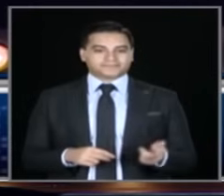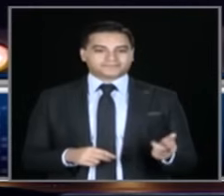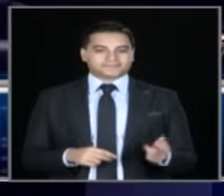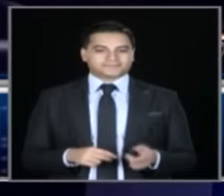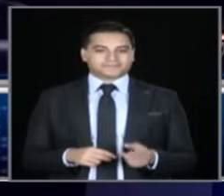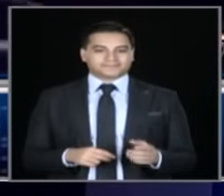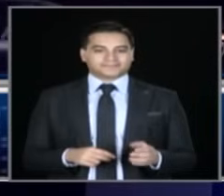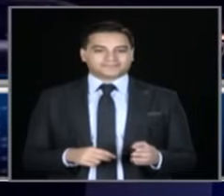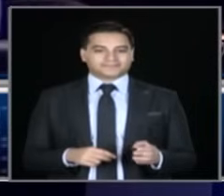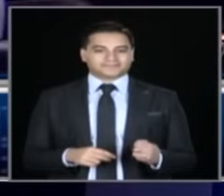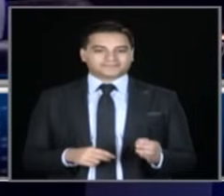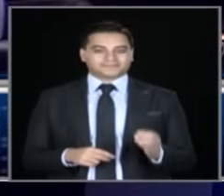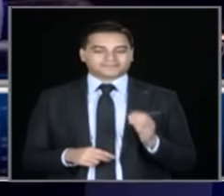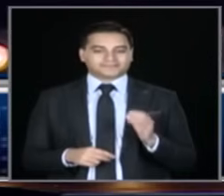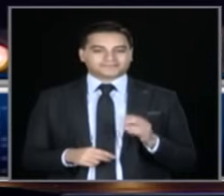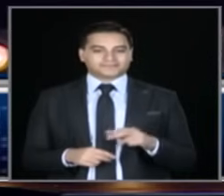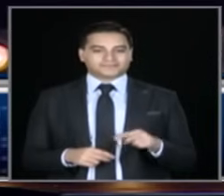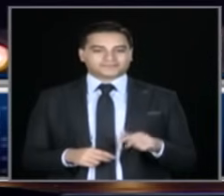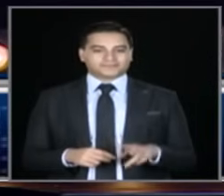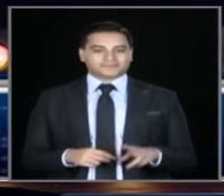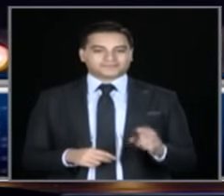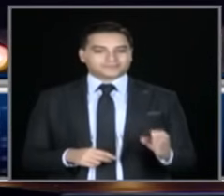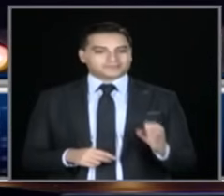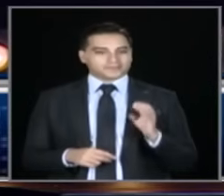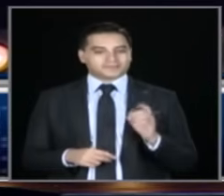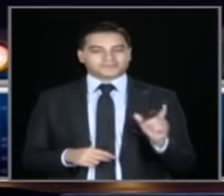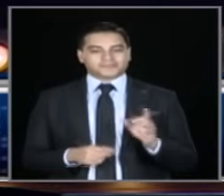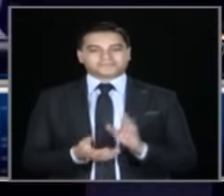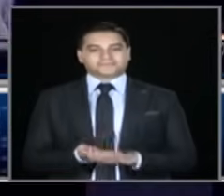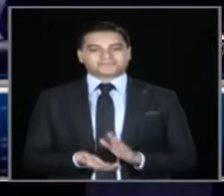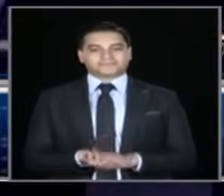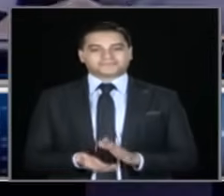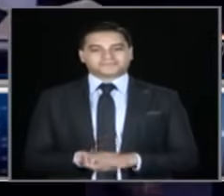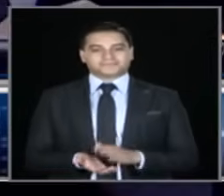ده صحيح؟ 876 صح؟ محمد محمود، إجابة صحيحة.